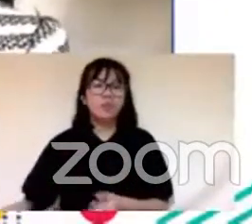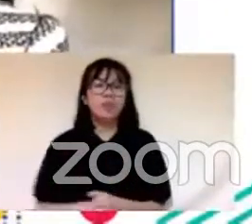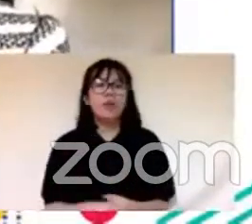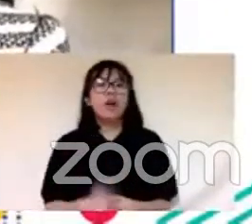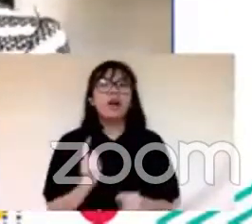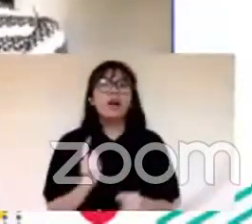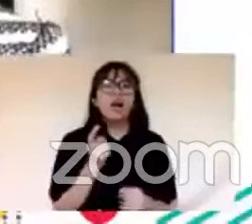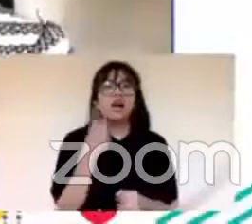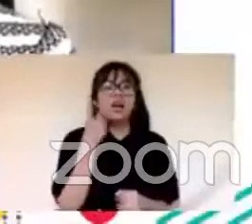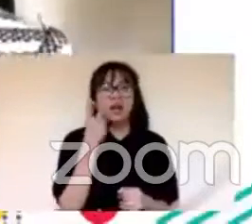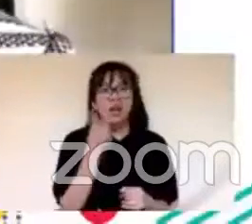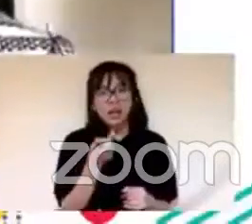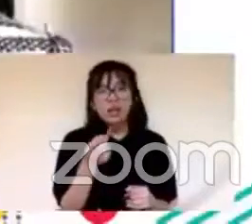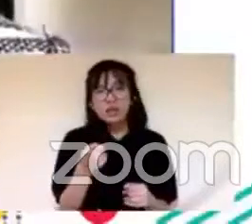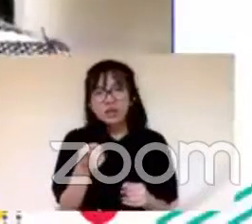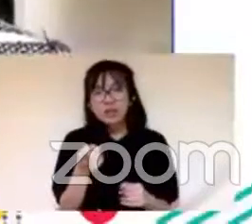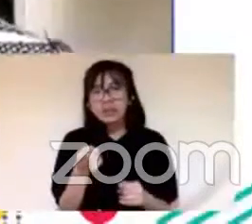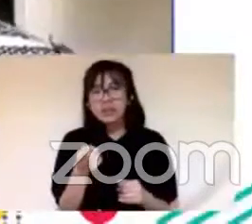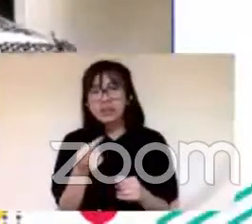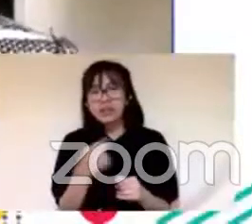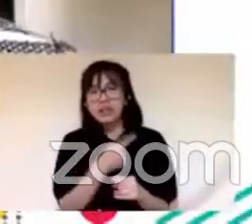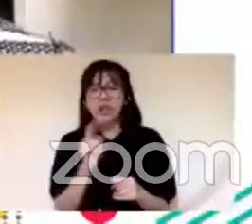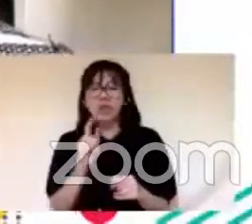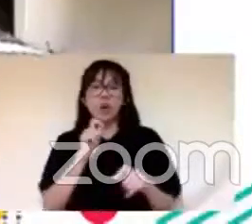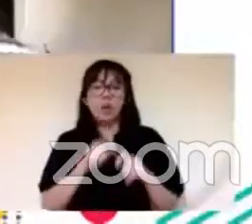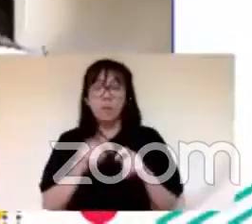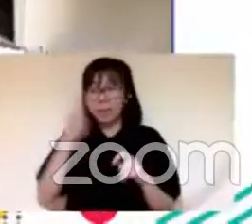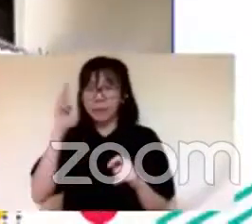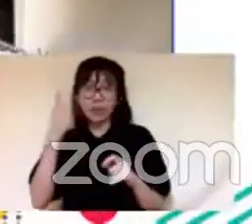saya sampaikan bahwa kita sudah buatkan koridornya untuk pelaporan.